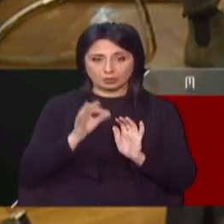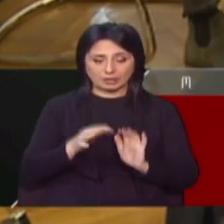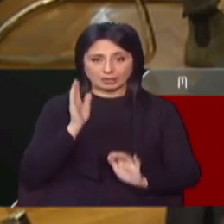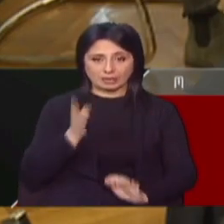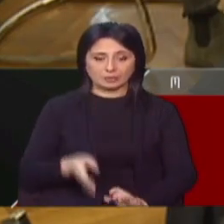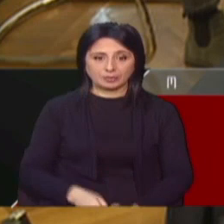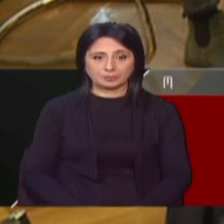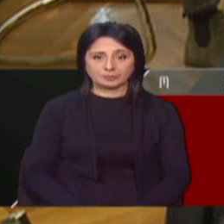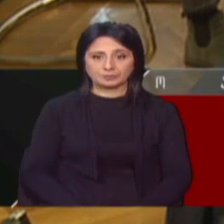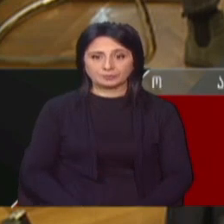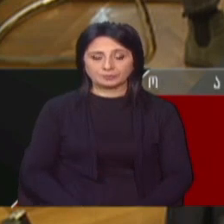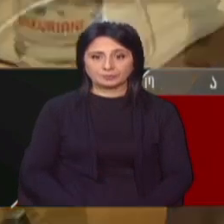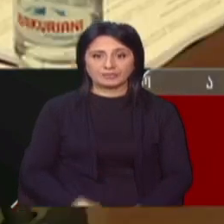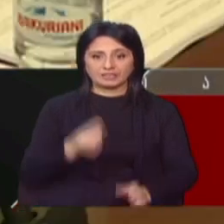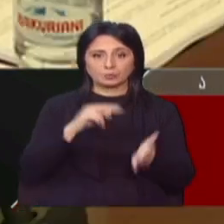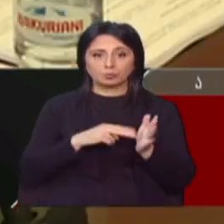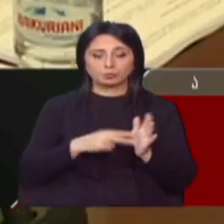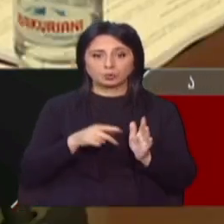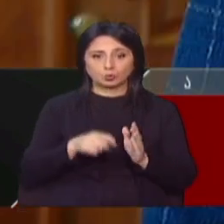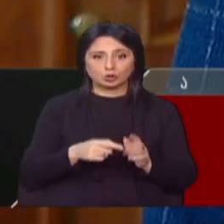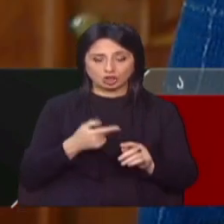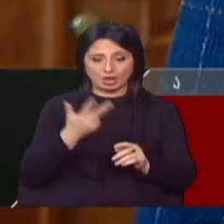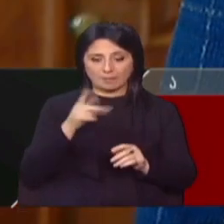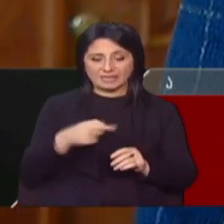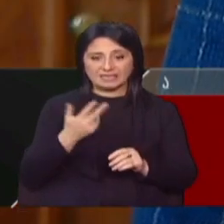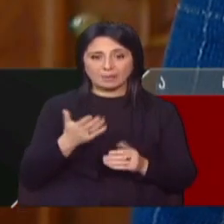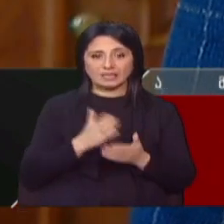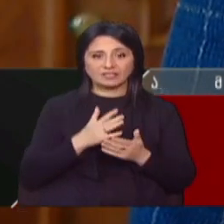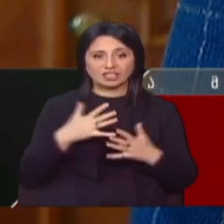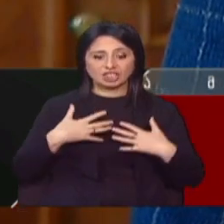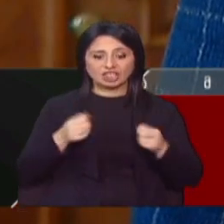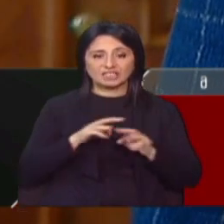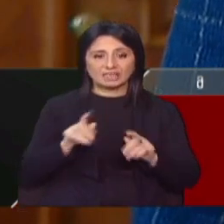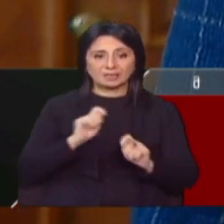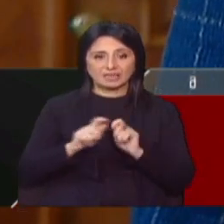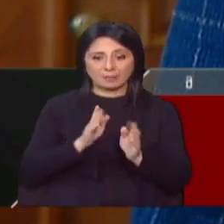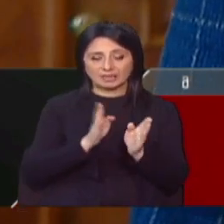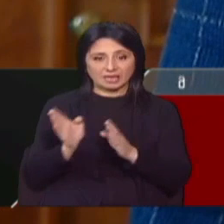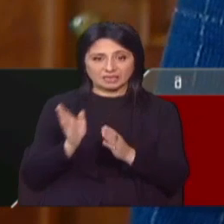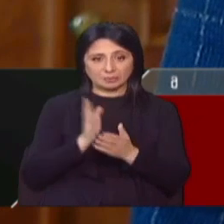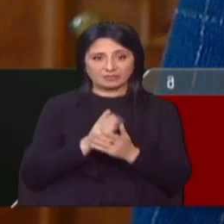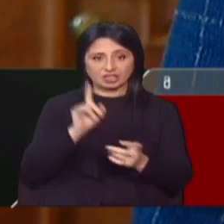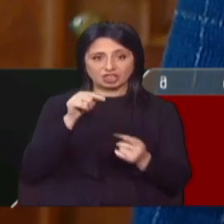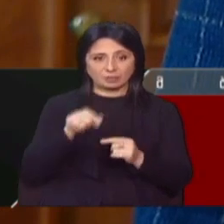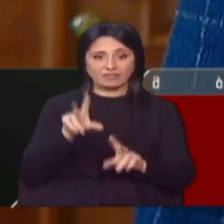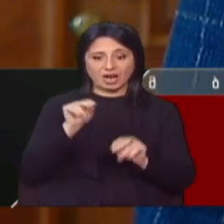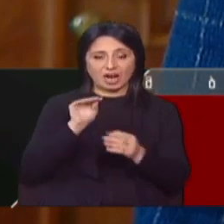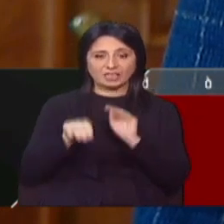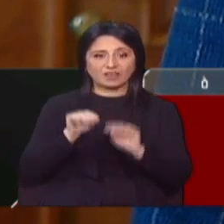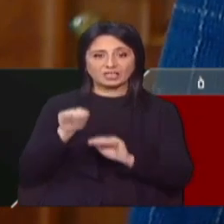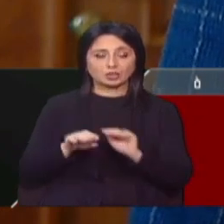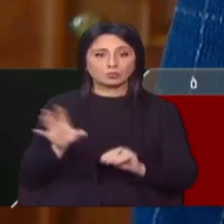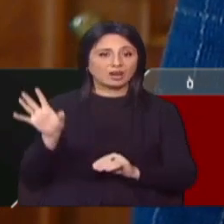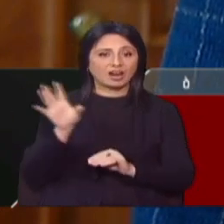2.8%-ი იქნება. ფაქტორია ბიუჯეტის მესამე წემეტი სწორედ ჯანდაცვის სამინისტროს დაფინანსება შესაბამისად გათვალისწინებულია